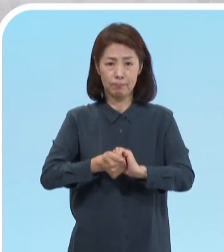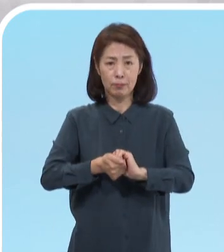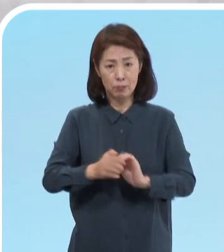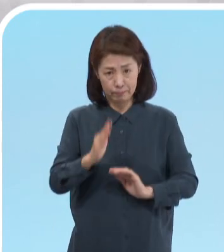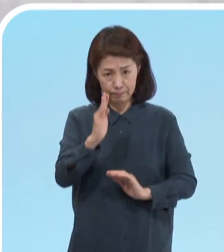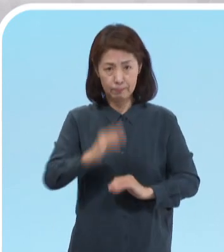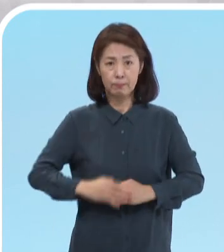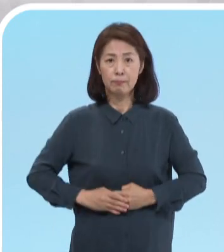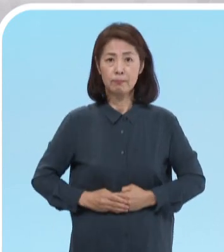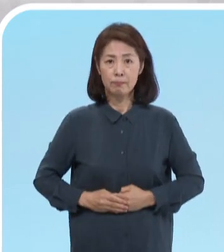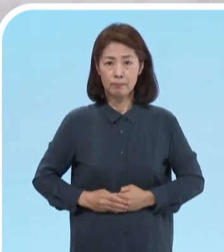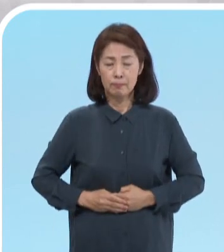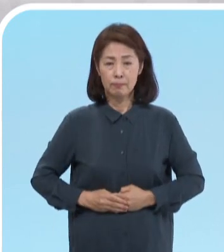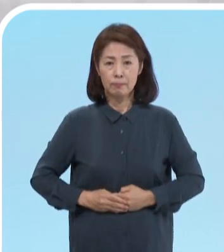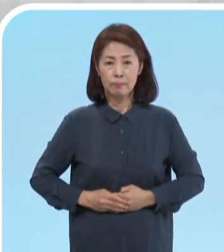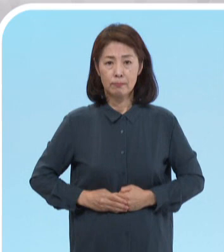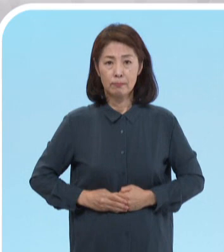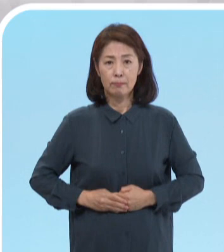ましょう。